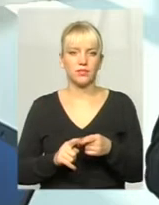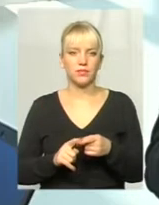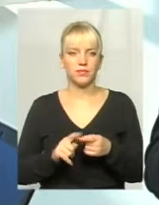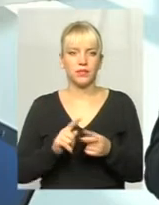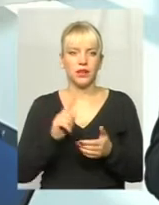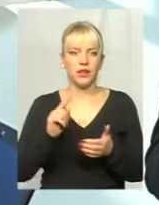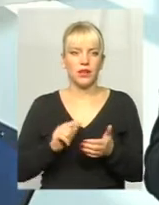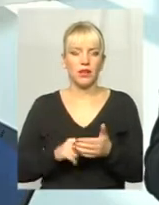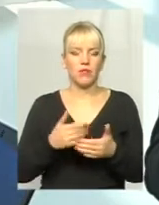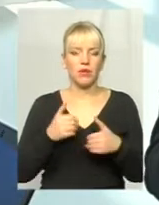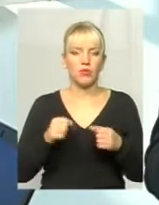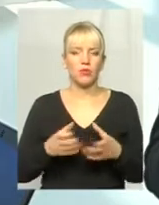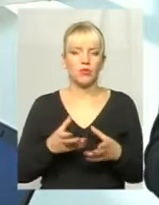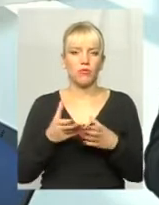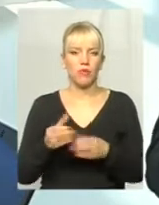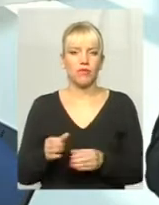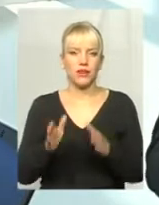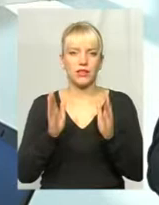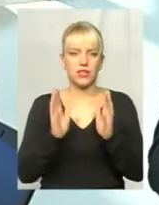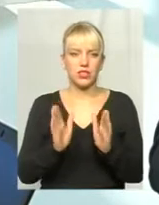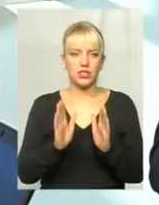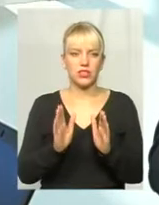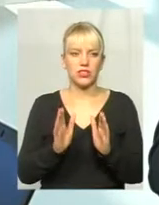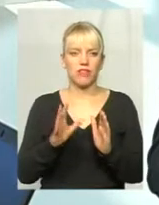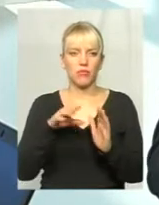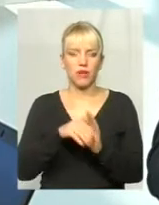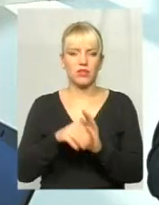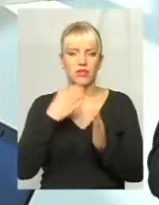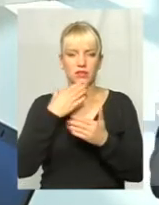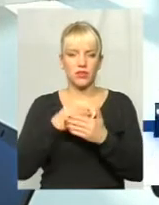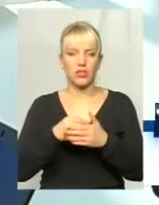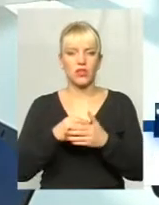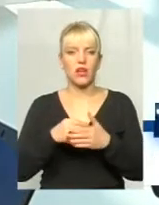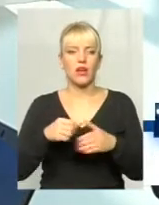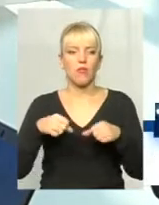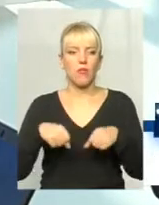Ми можемо впливати лише тільки в межах своїх повноважень.